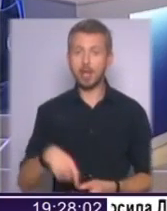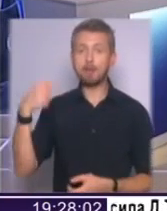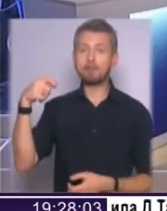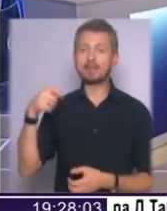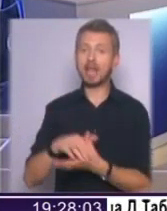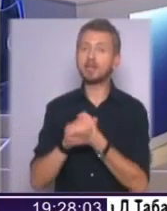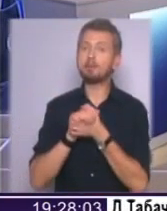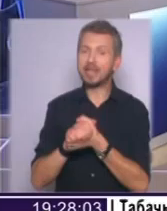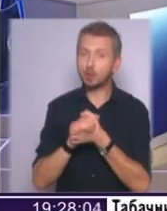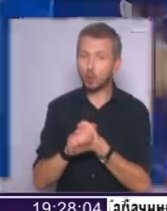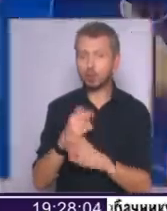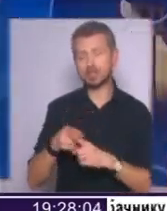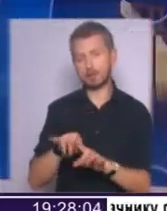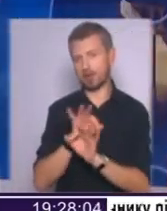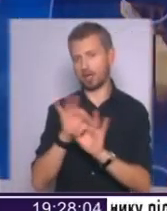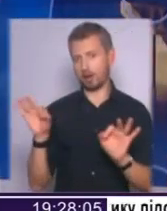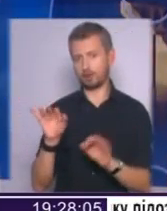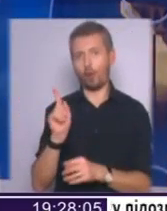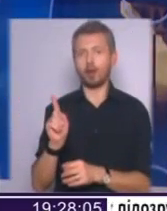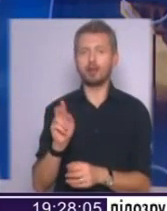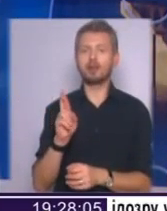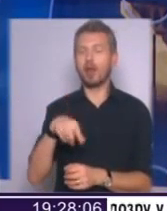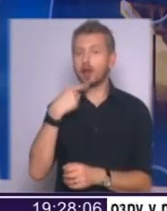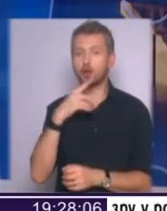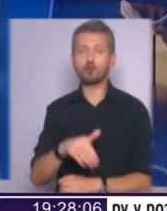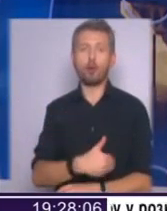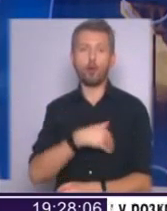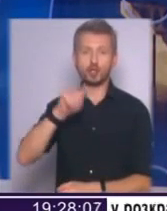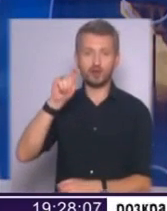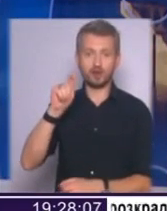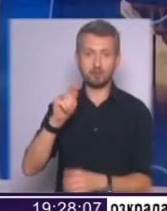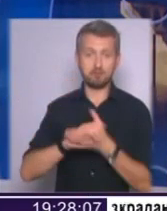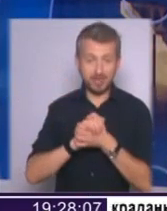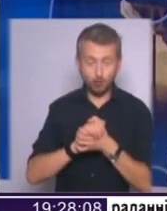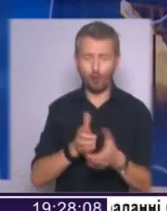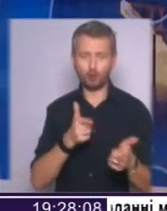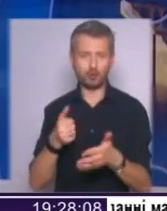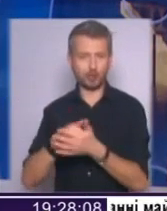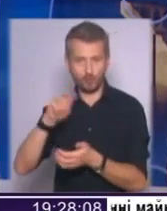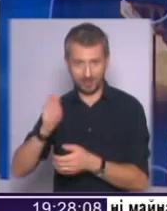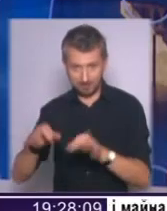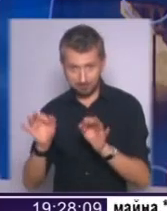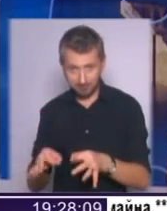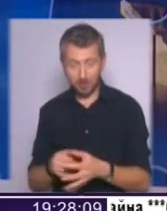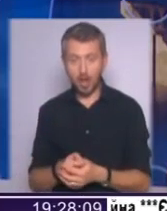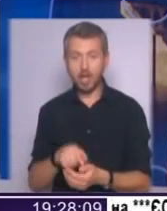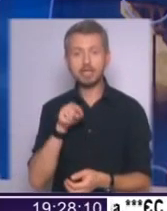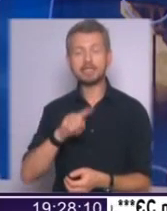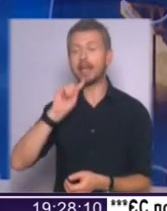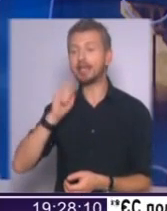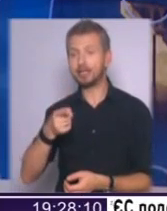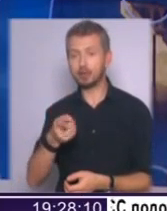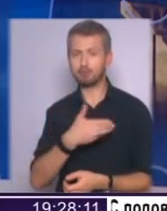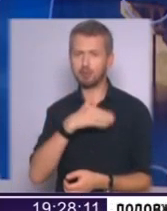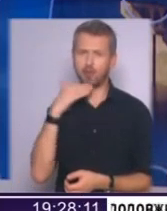– це прекрасно, але, як там кажуть, хочеш війни, хочеш миру – готуйся до війни, так? Цей рік ми